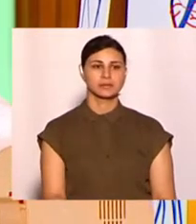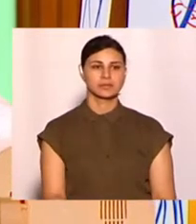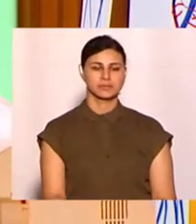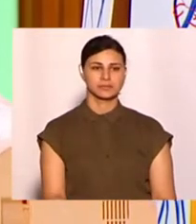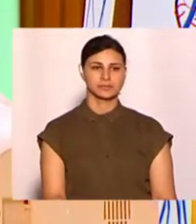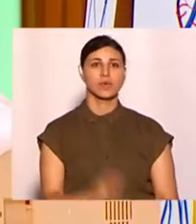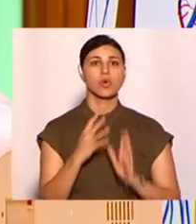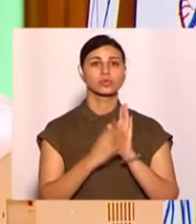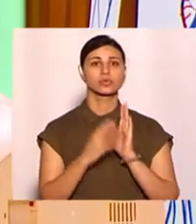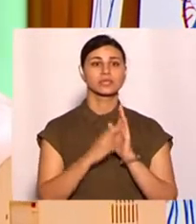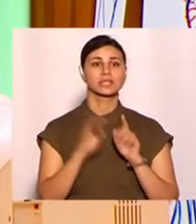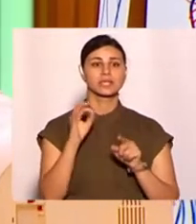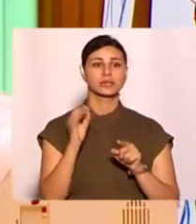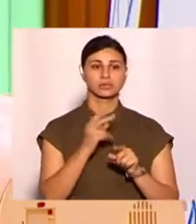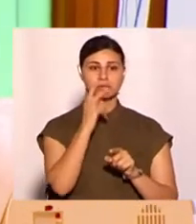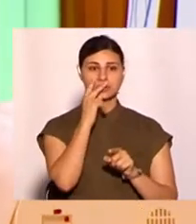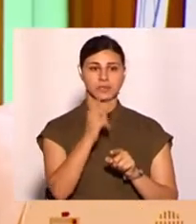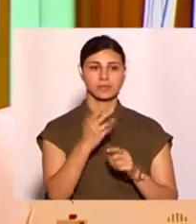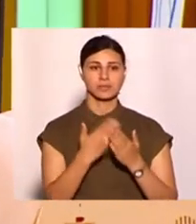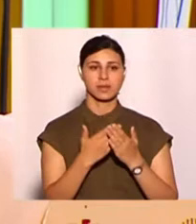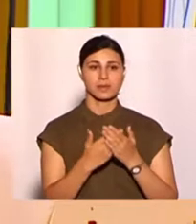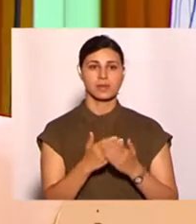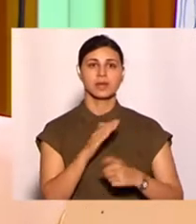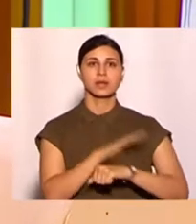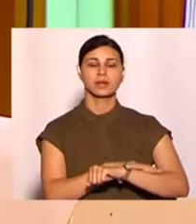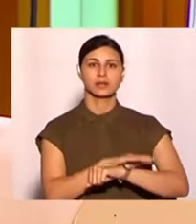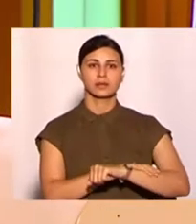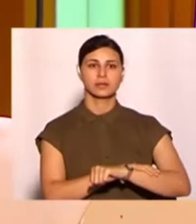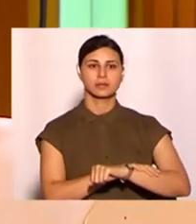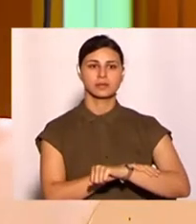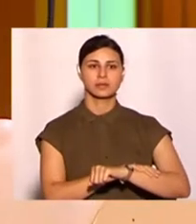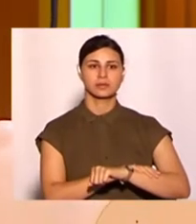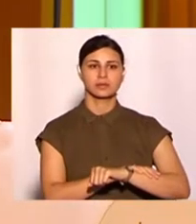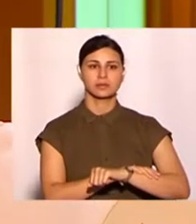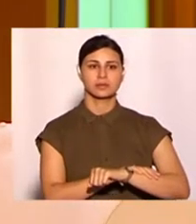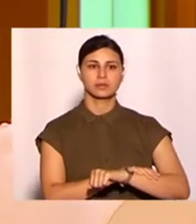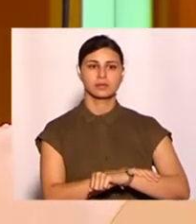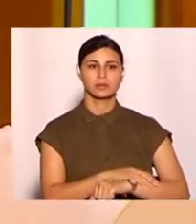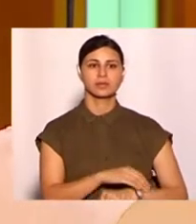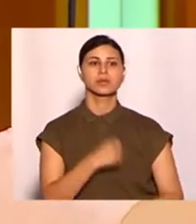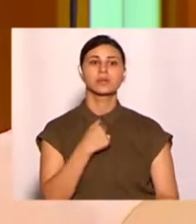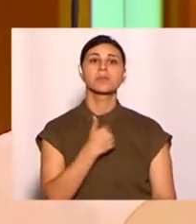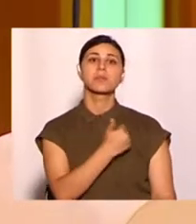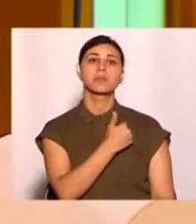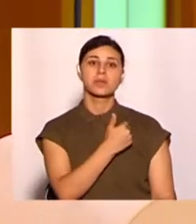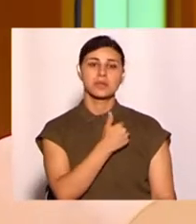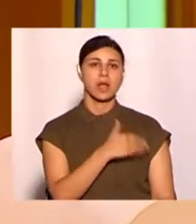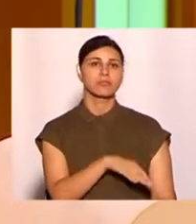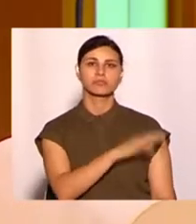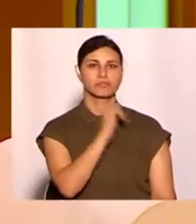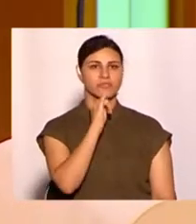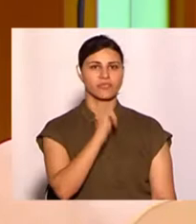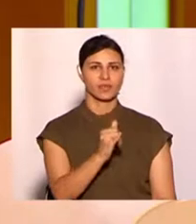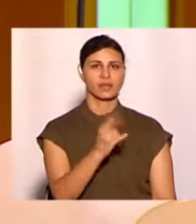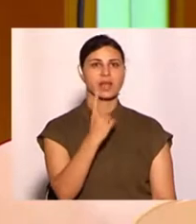არადაუზიანებელი მხარე 90 გრადუსი, ხო ნახეთ როგორია? თქვა, დაზიანებული მხარე თუ არ შემიძლია ამაზე მეტად აბწიო, თავს ძალას არ ვატანთ, იმიტომ რომ ვარჯიშს ვაკეთებთ